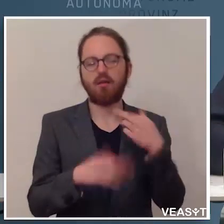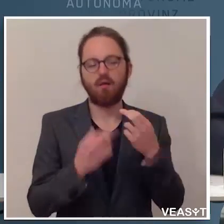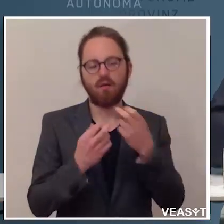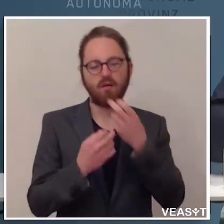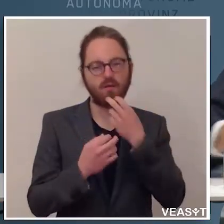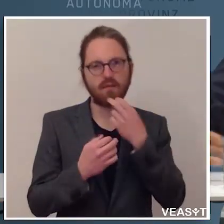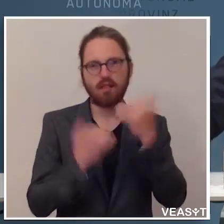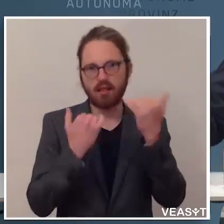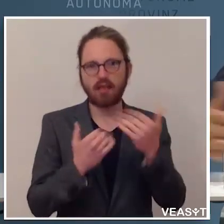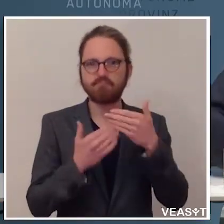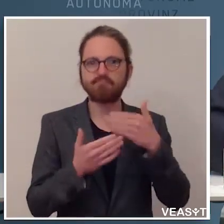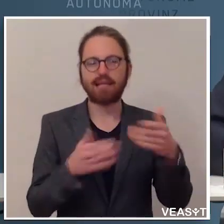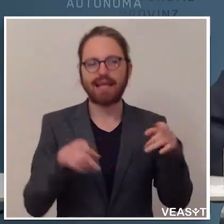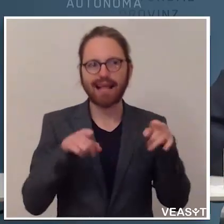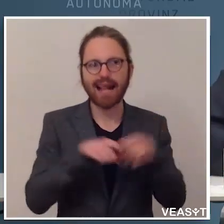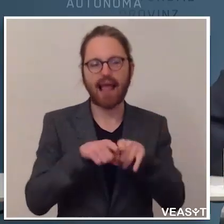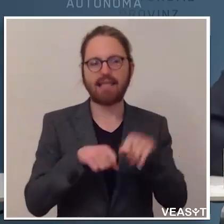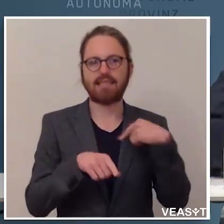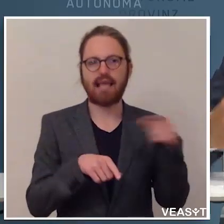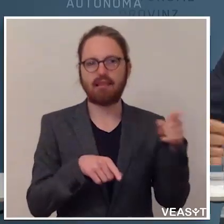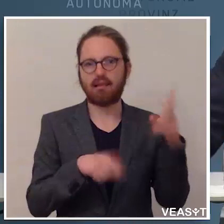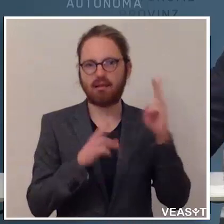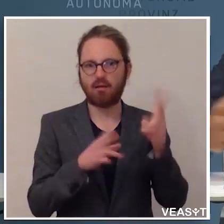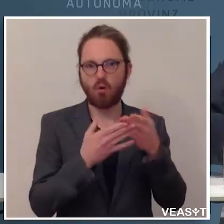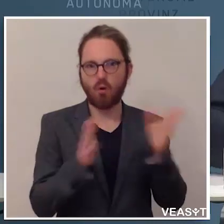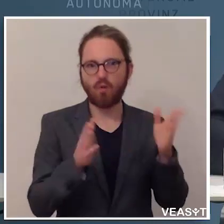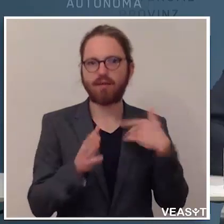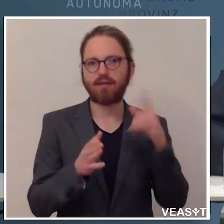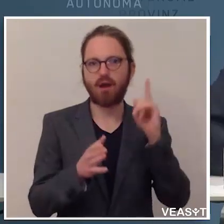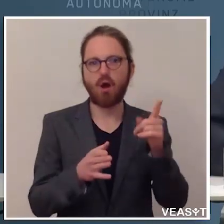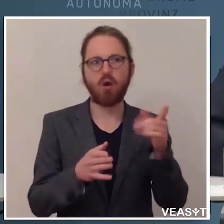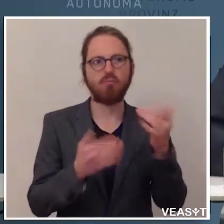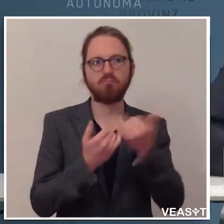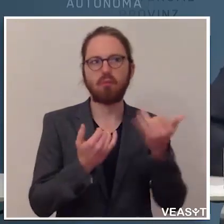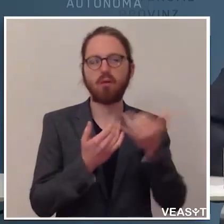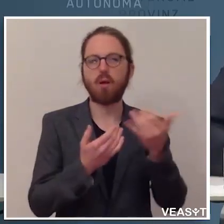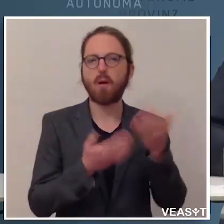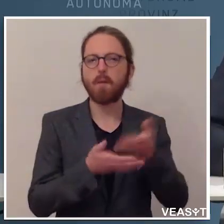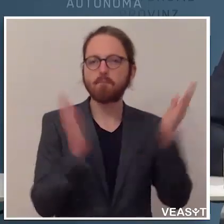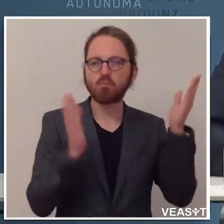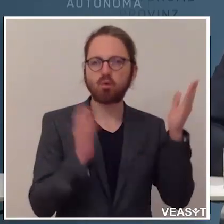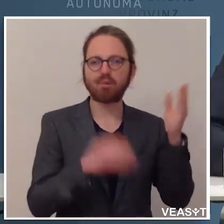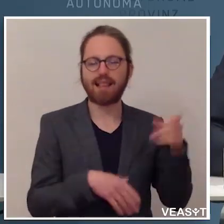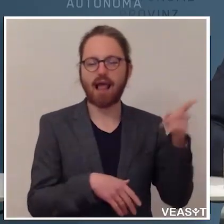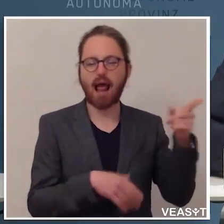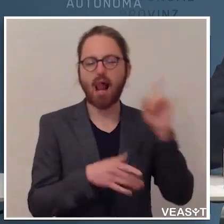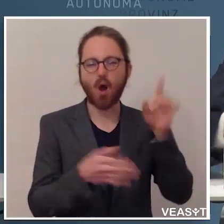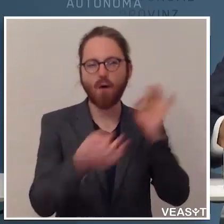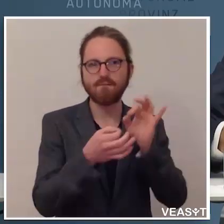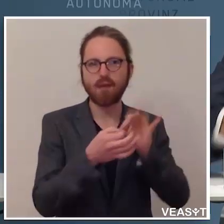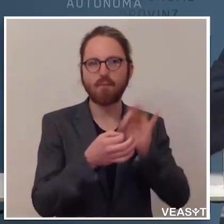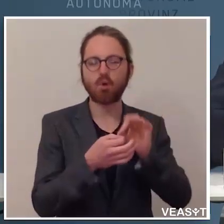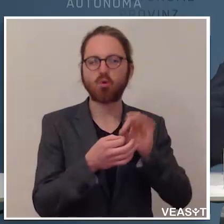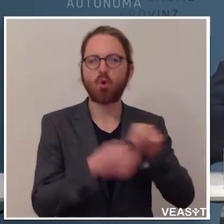als Resultat. Es geht zum Beispiel auch um den Korridor über das Bustertal für die Verbindung zwischen Nord- und Osttirol. Also auch hier, das ist aber eine Ebene,